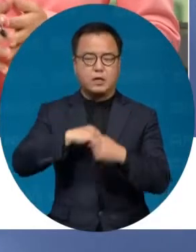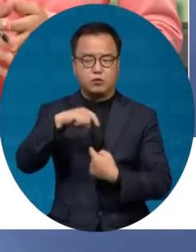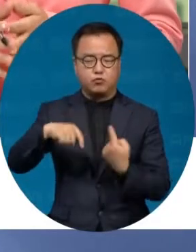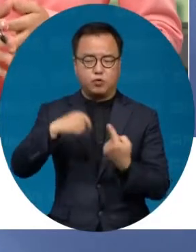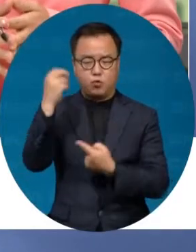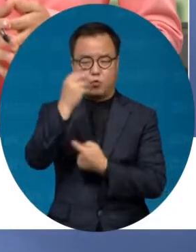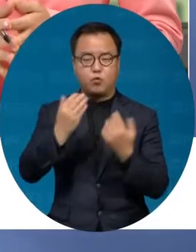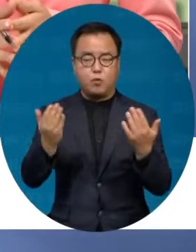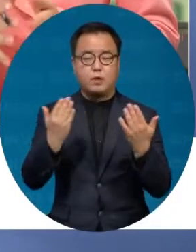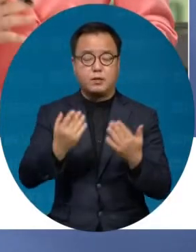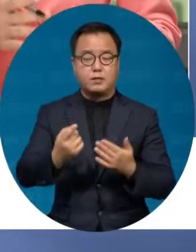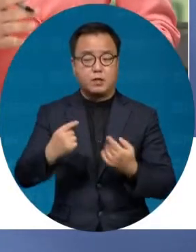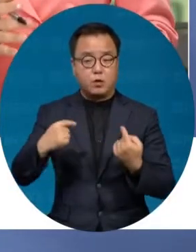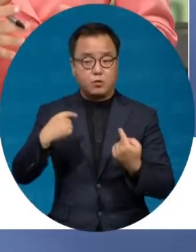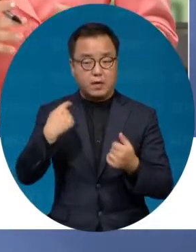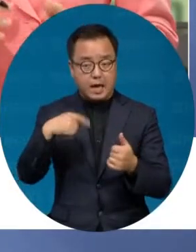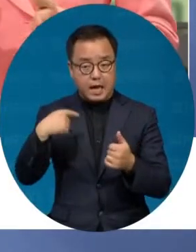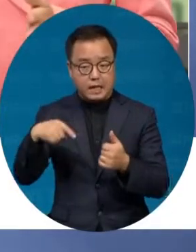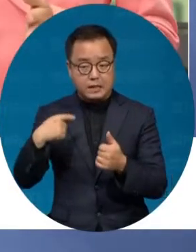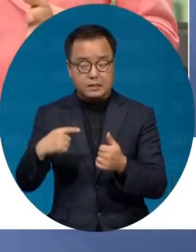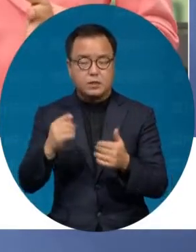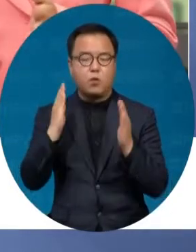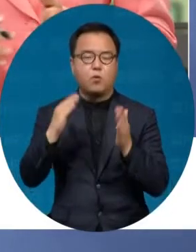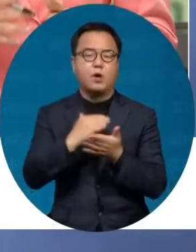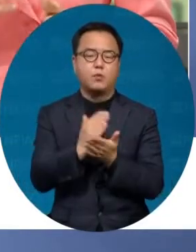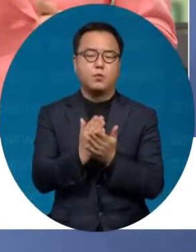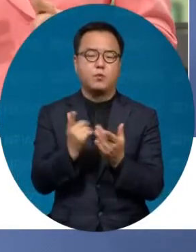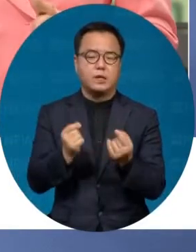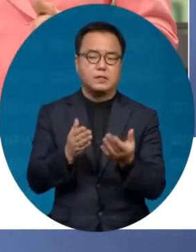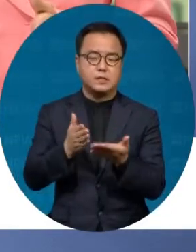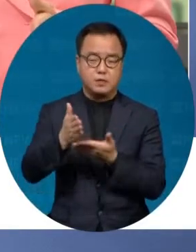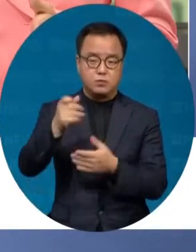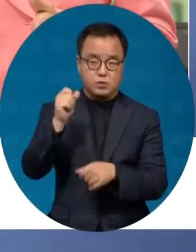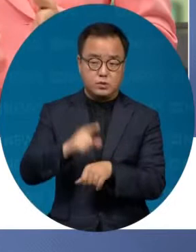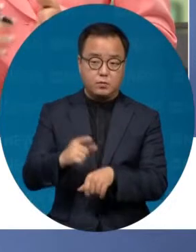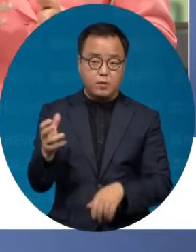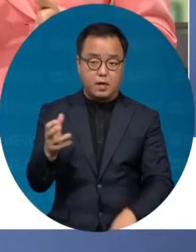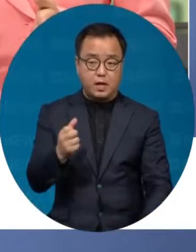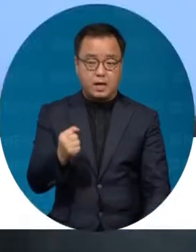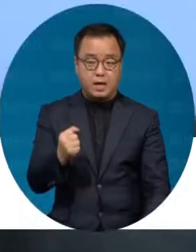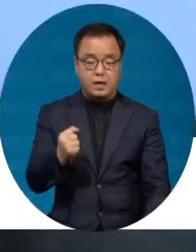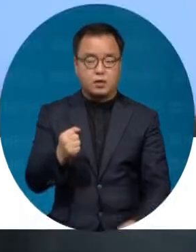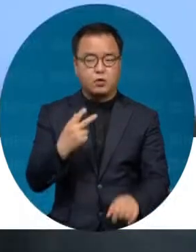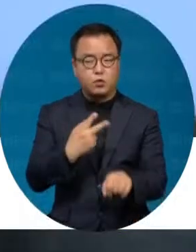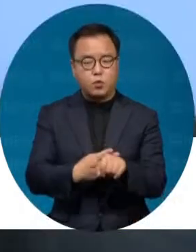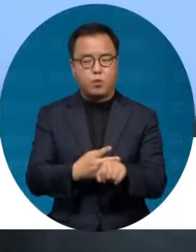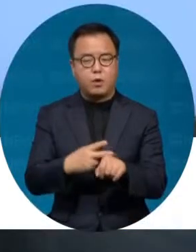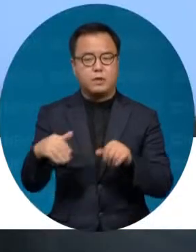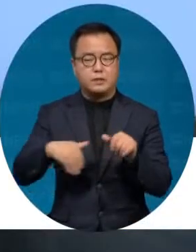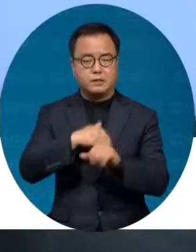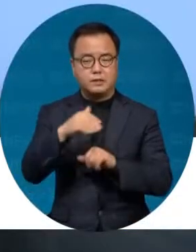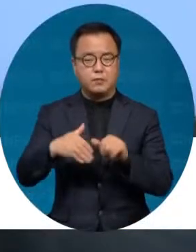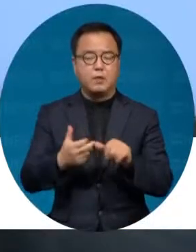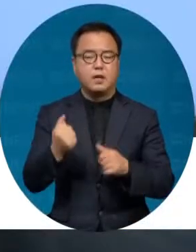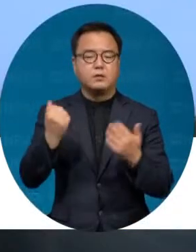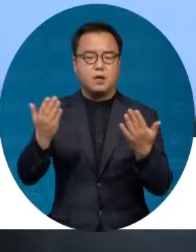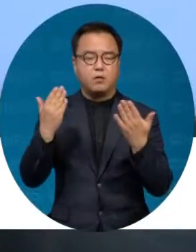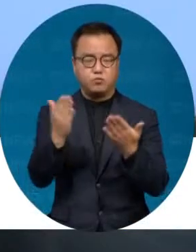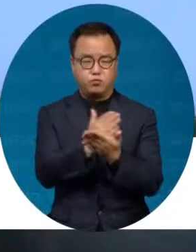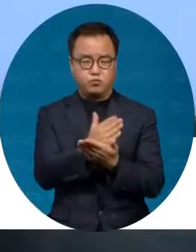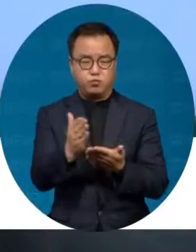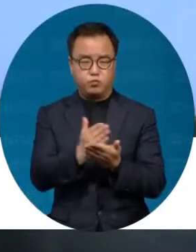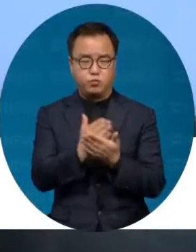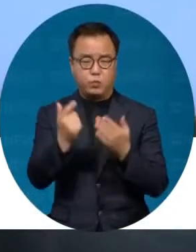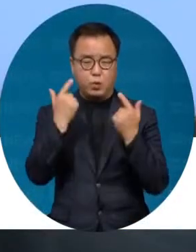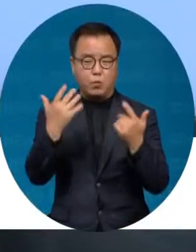말합니다 그러니까 이제 전문성을 가진 과목 개설 할 수 있는 교원과 인프라를 가진 학교가 뚜렷하다는 거죠 게다가